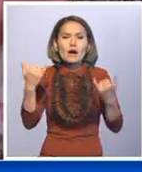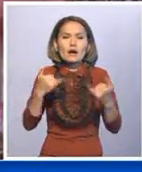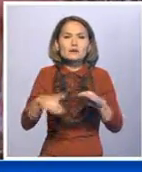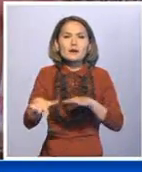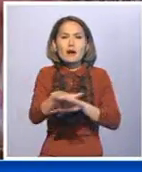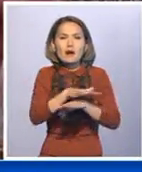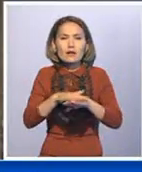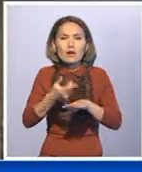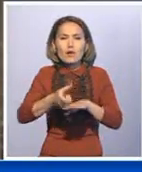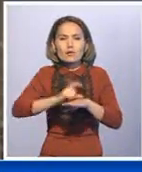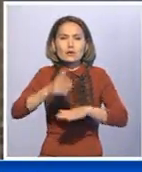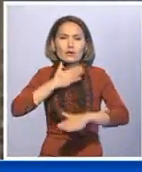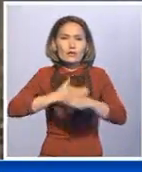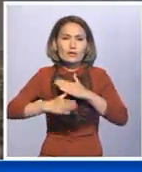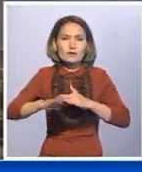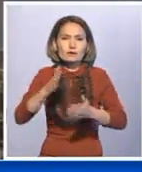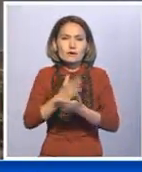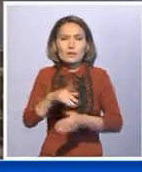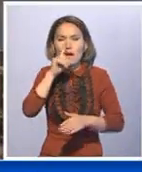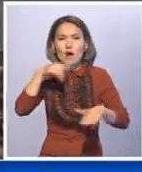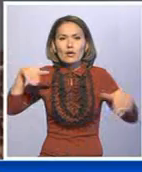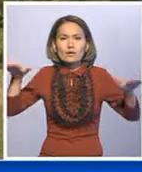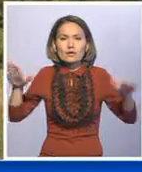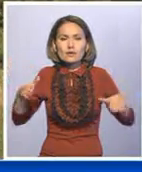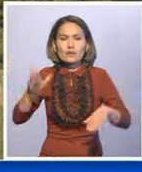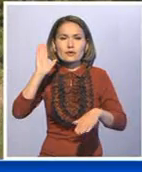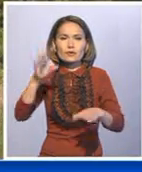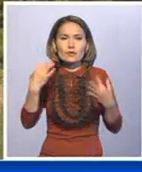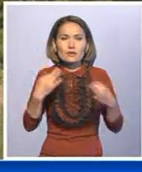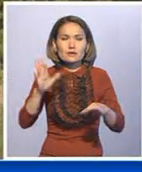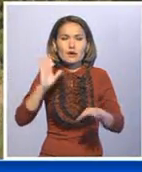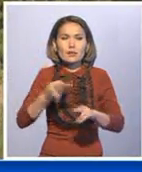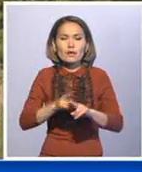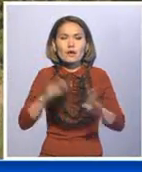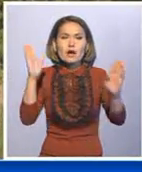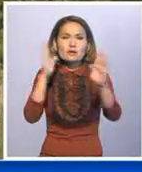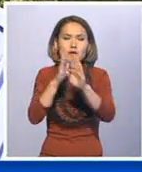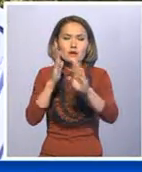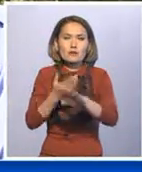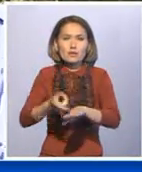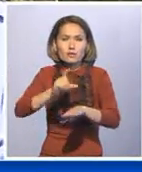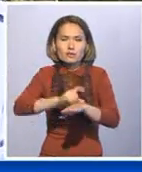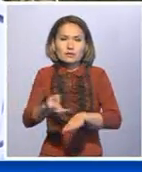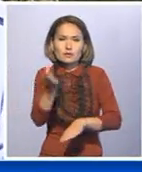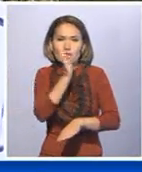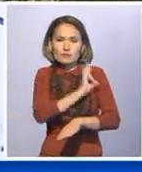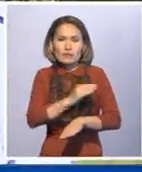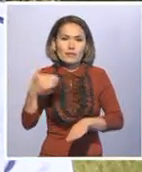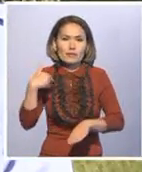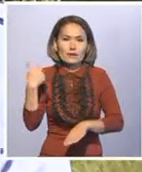дала санитары деп атайды. Олар құрт құмырсқа зиянкестермен қоректенеді, яғни биологиялық теңдік сақталады. Біздер